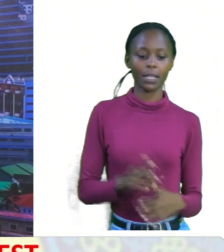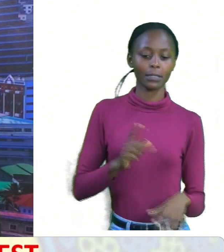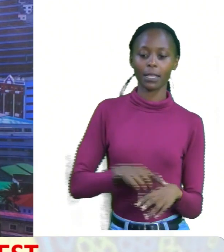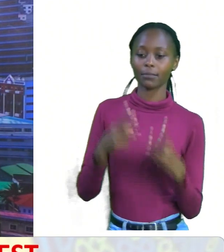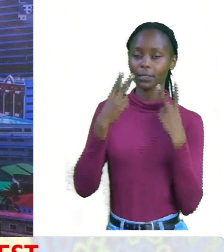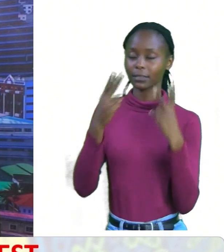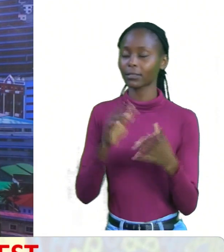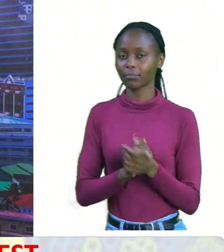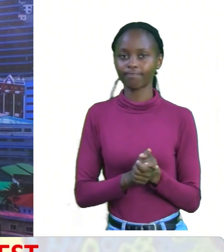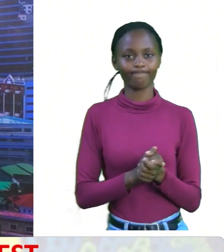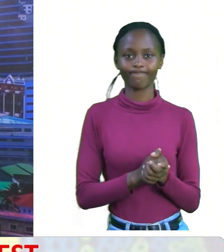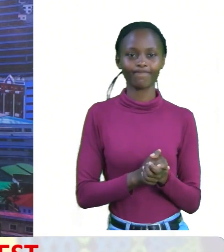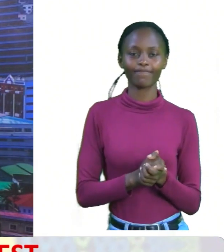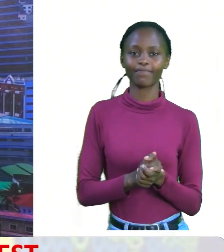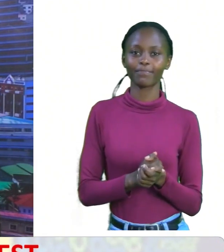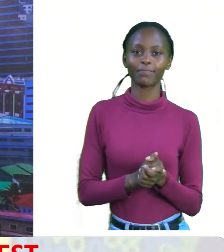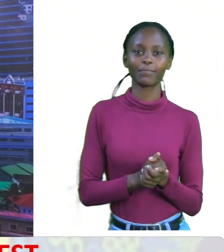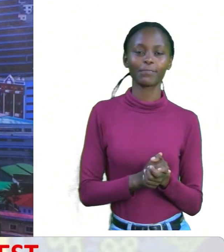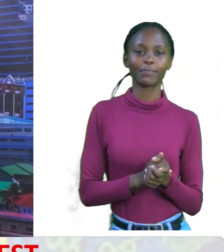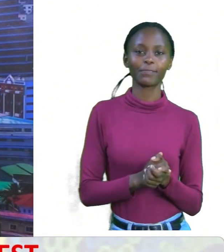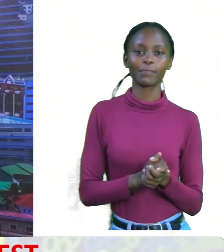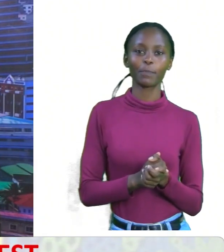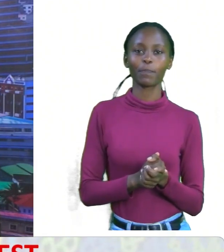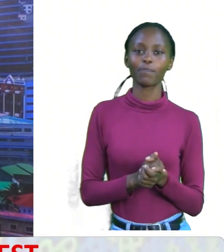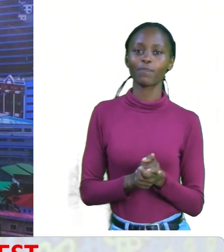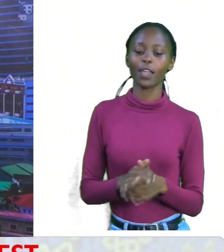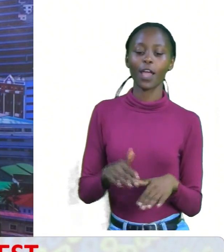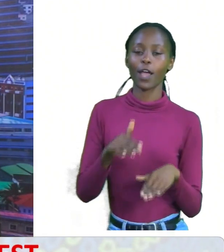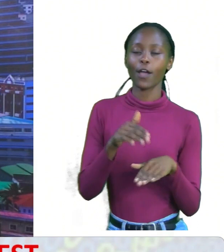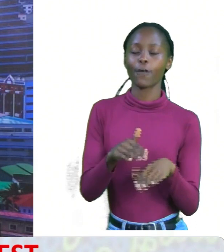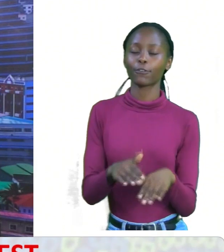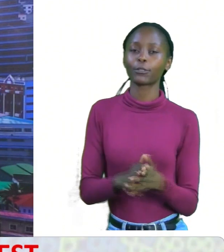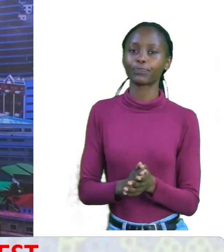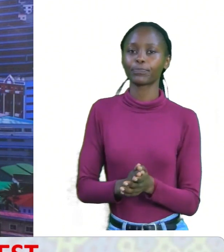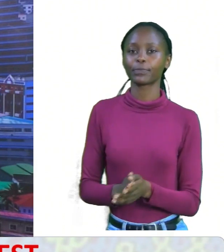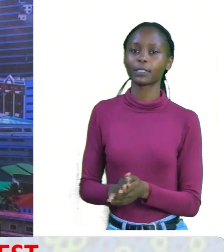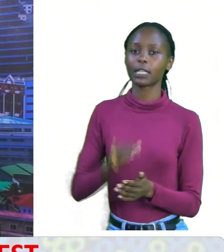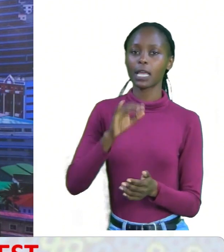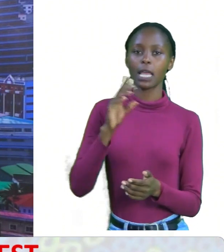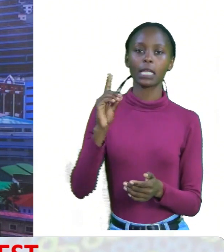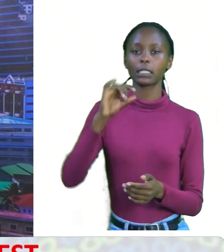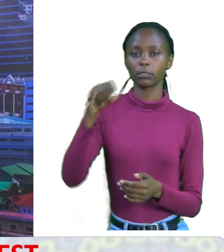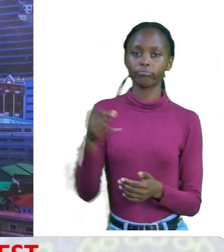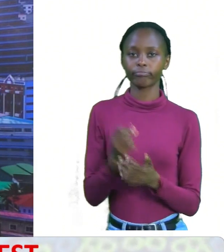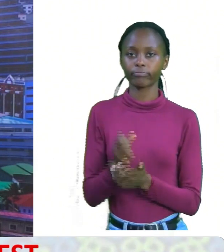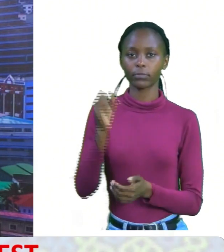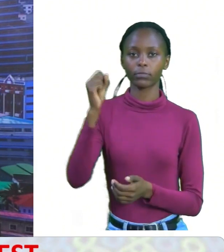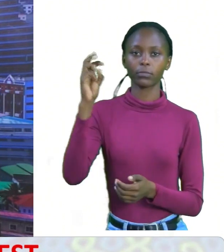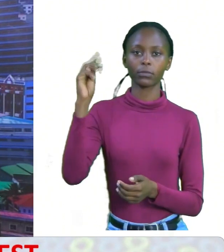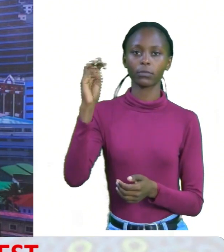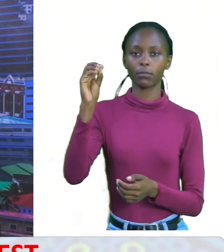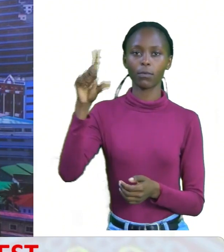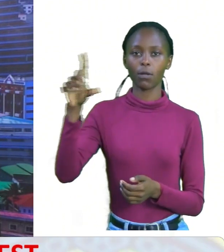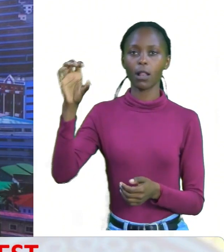DJ amefanya ile kitu. Mshishtuke. Kabisa, kabisa. Mi nataka tu nifollow pale Facebook DJ Smollett, pale Twitter DJ Smollett 1, na pale